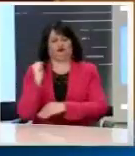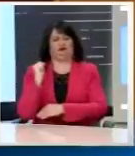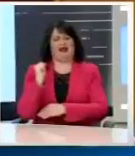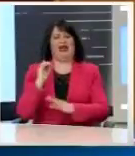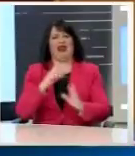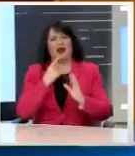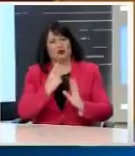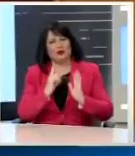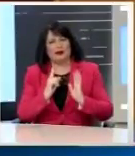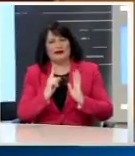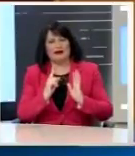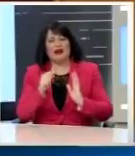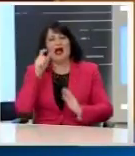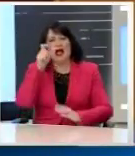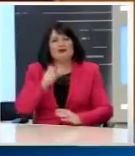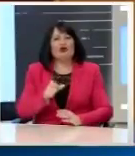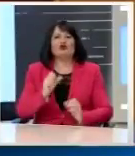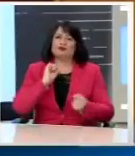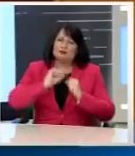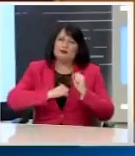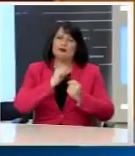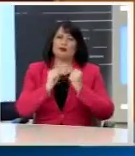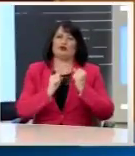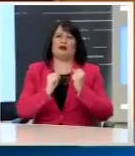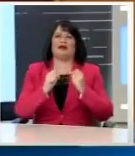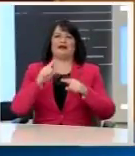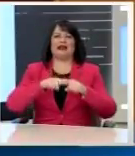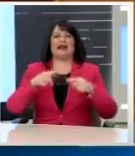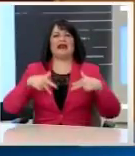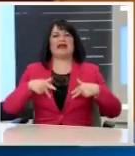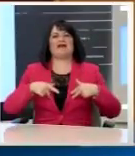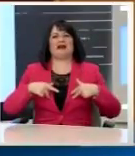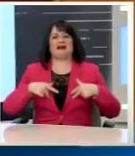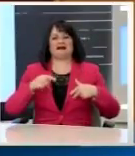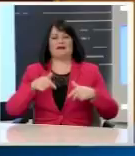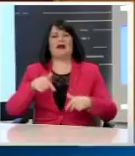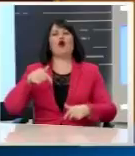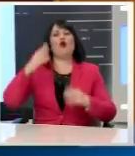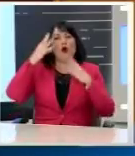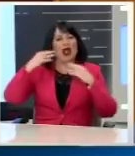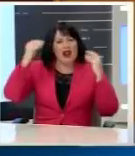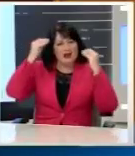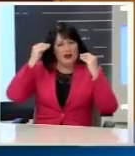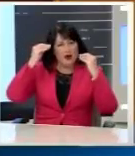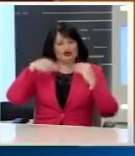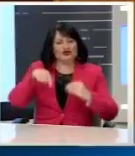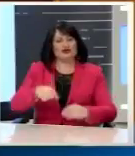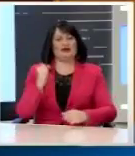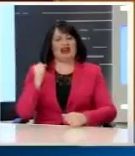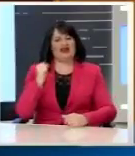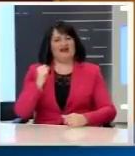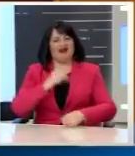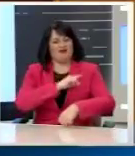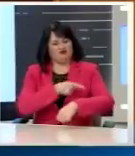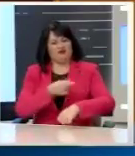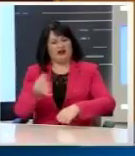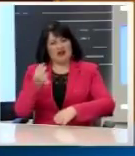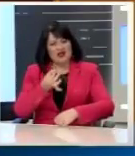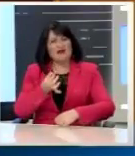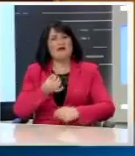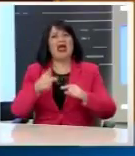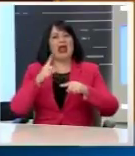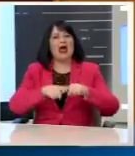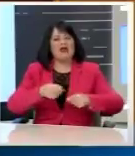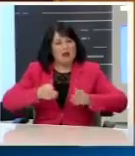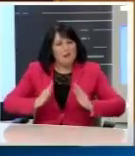Προκειμένου να αντισταθεί στην ελληνική κυβέρνηση. Λοιπόν, ο Γερούν, πολύ γερά σήμερα, δήλωσε ότι η χώρα